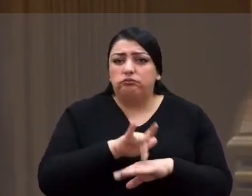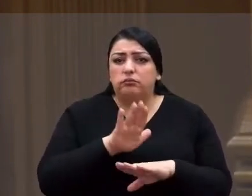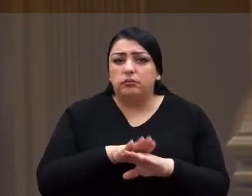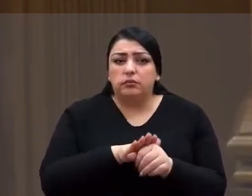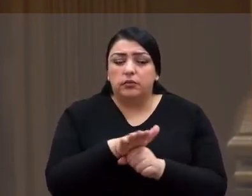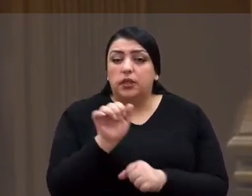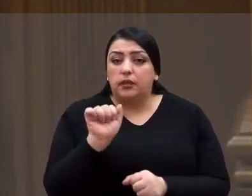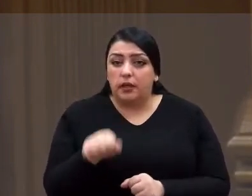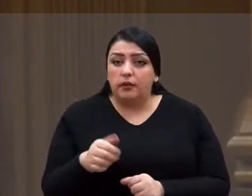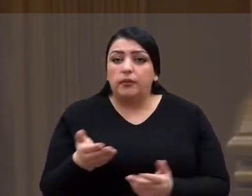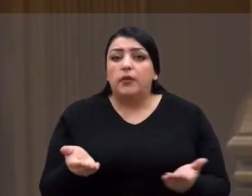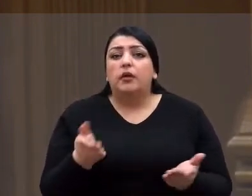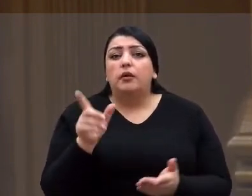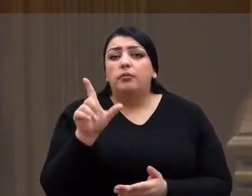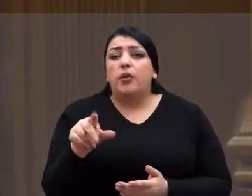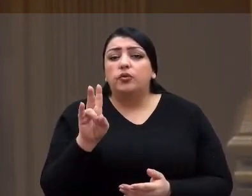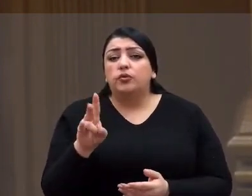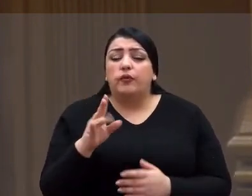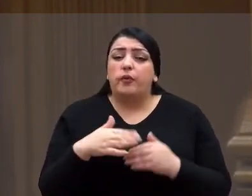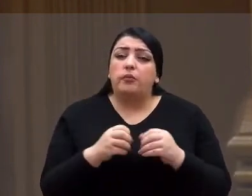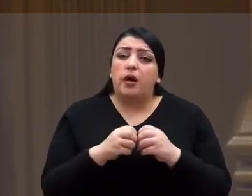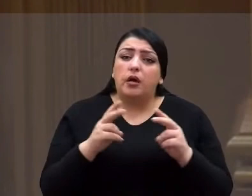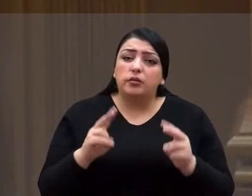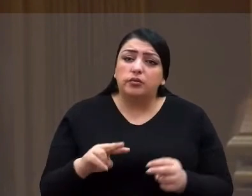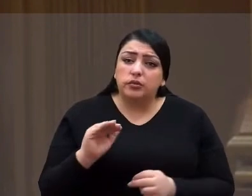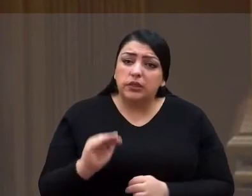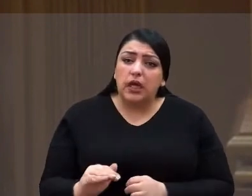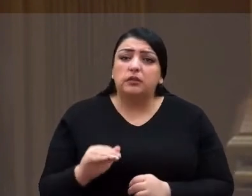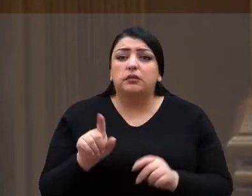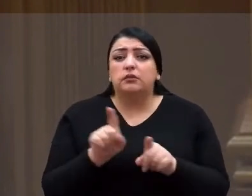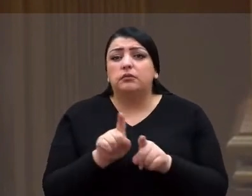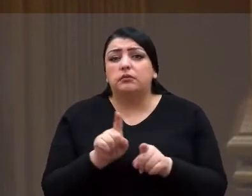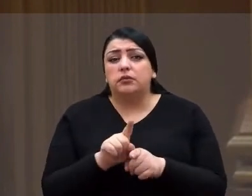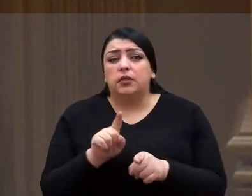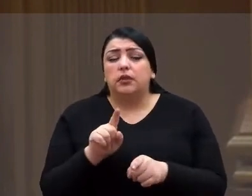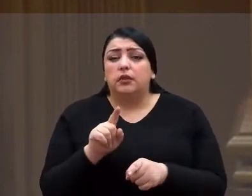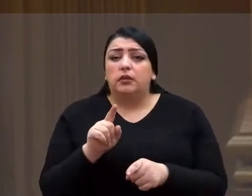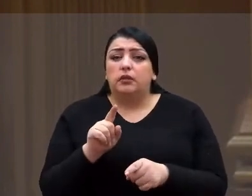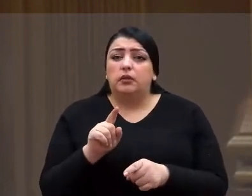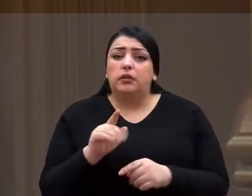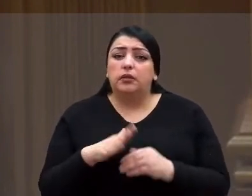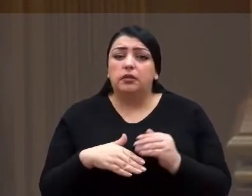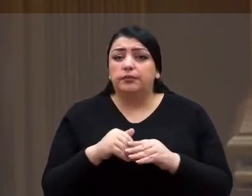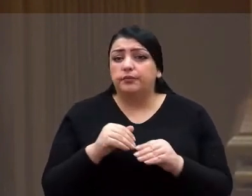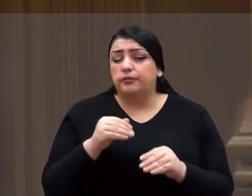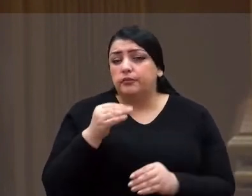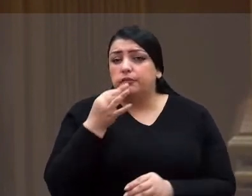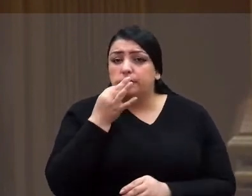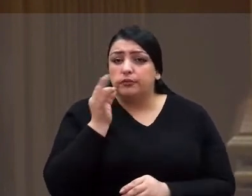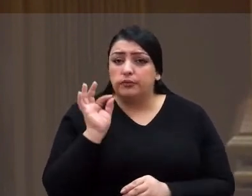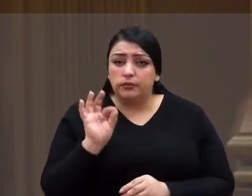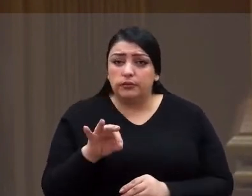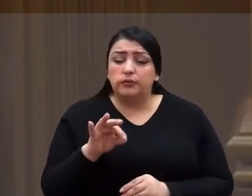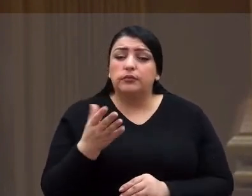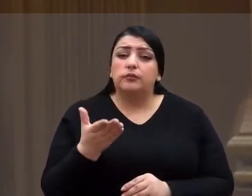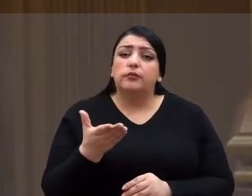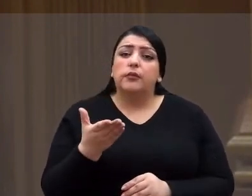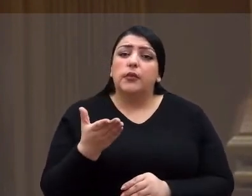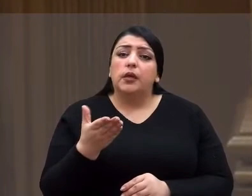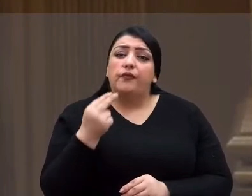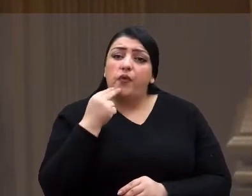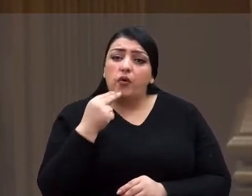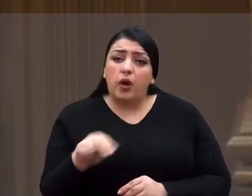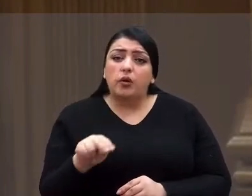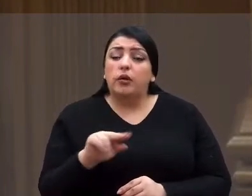թե ցածր որակավորում ունեցող մասնակիցներին, թե որոշակի արեստ ենթադրող մասնակիցին, թե բարձր